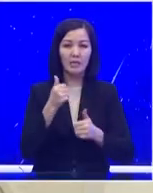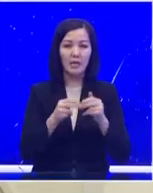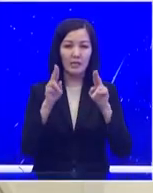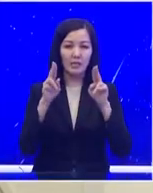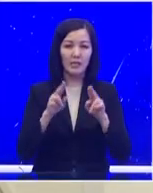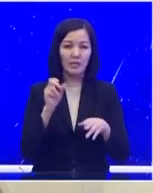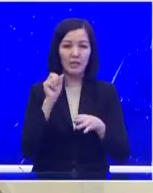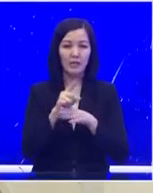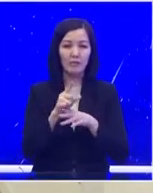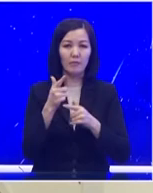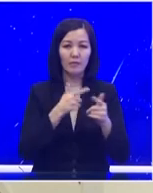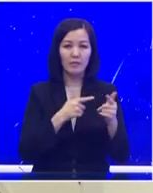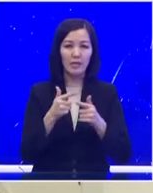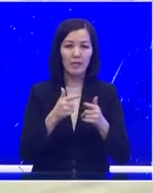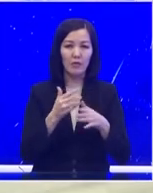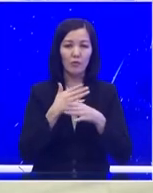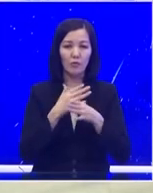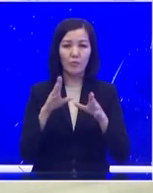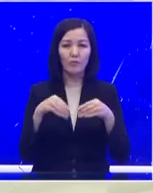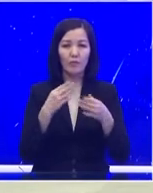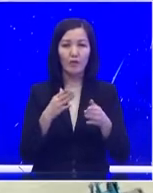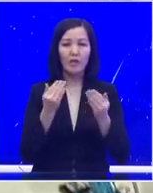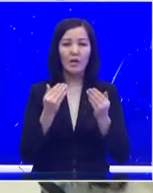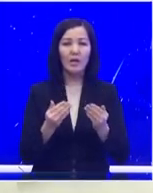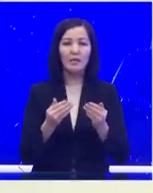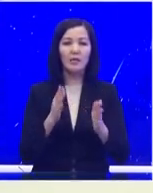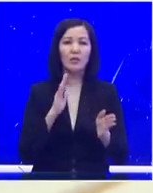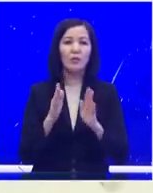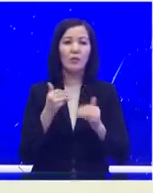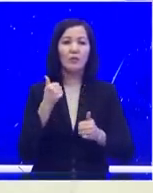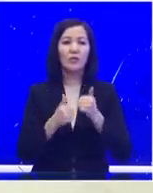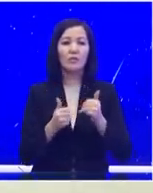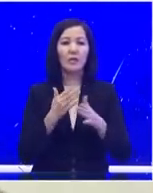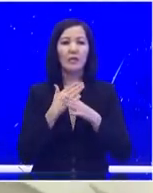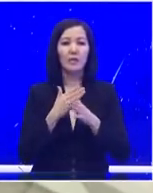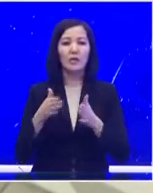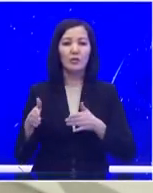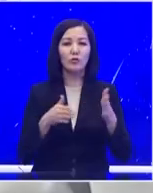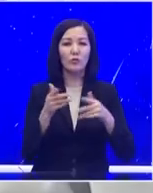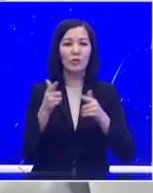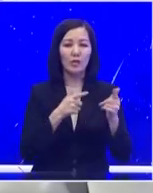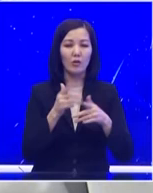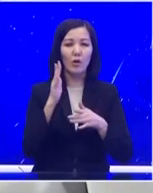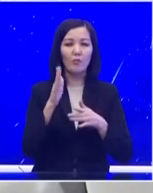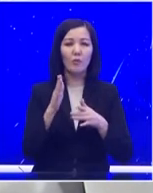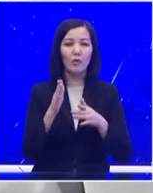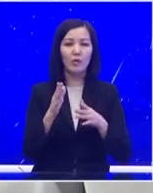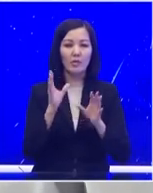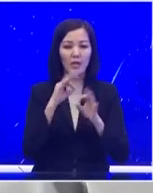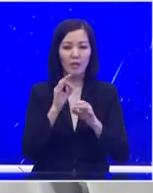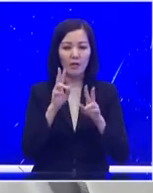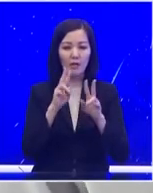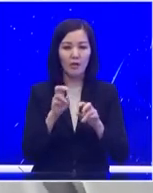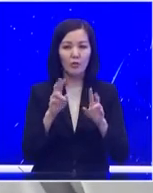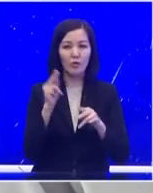мен тапсырмасын даярлауда көмек көрсету. Қазір олар робо жарысқа арналған трасса әзірлеуде, ал болашақта лабораториядан